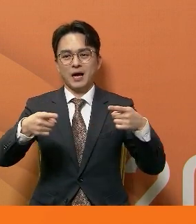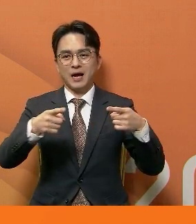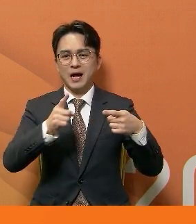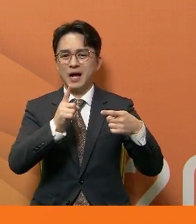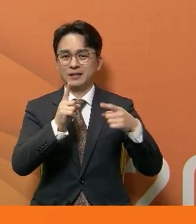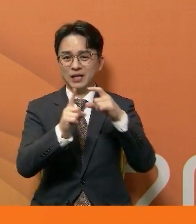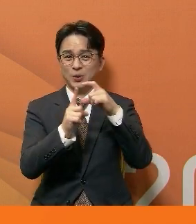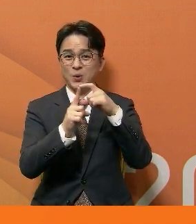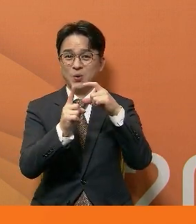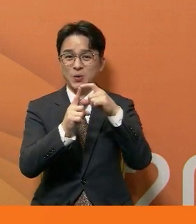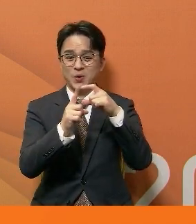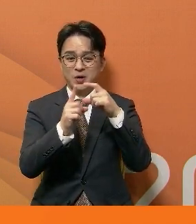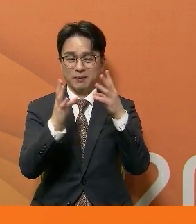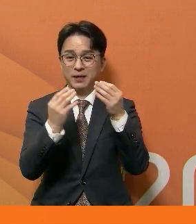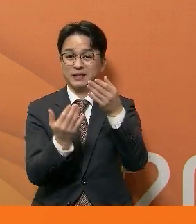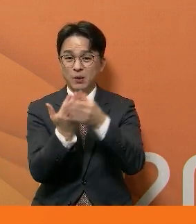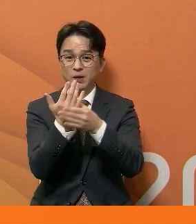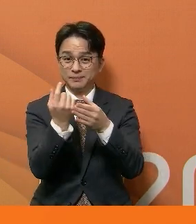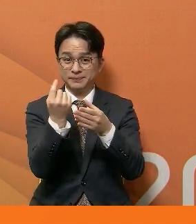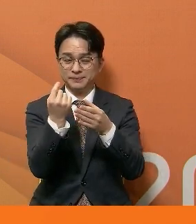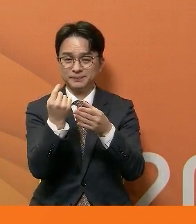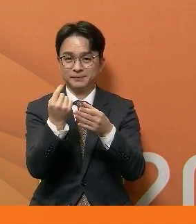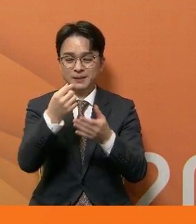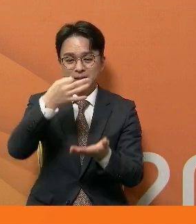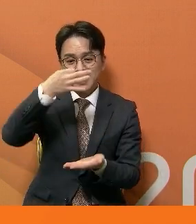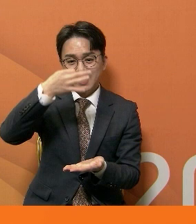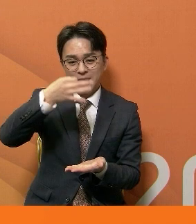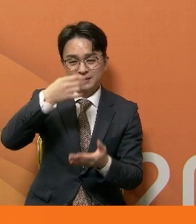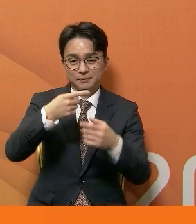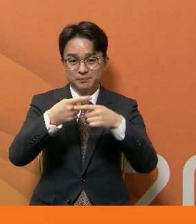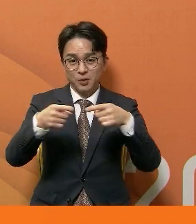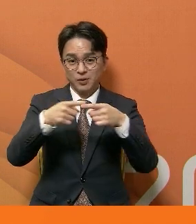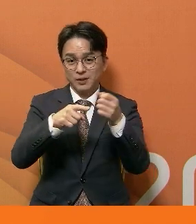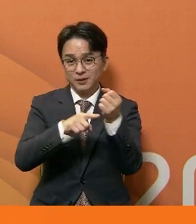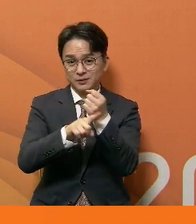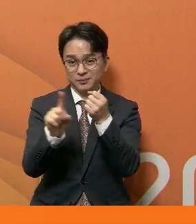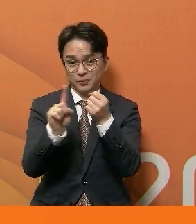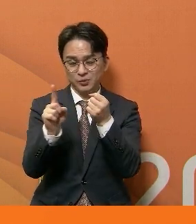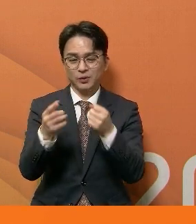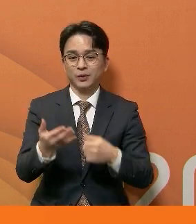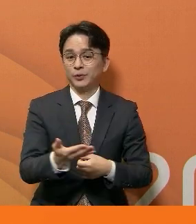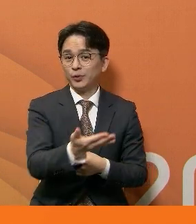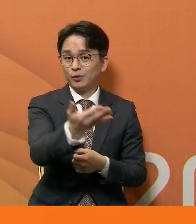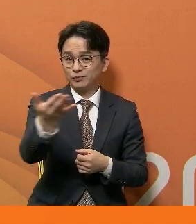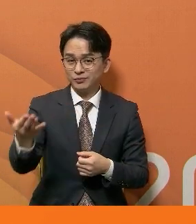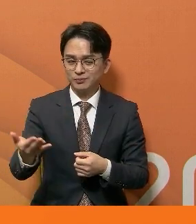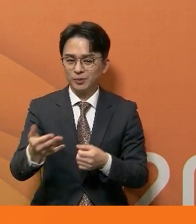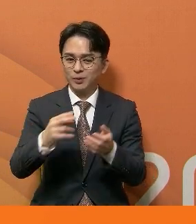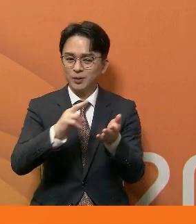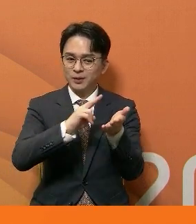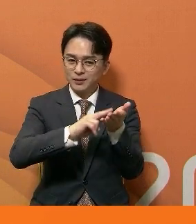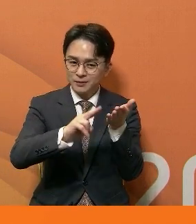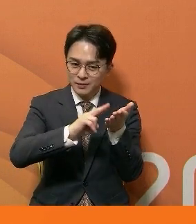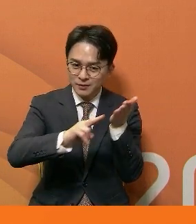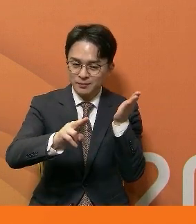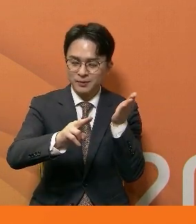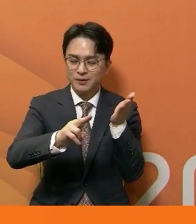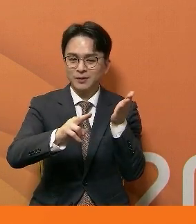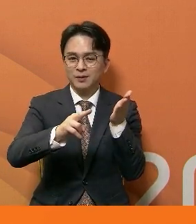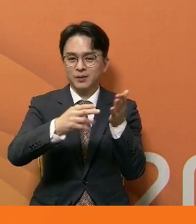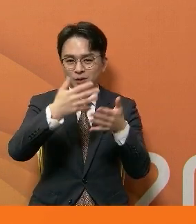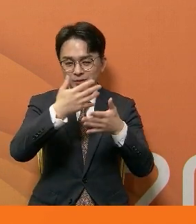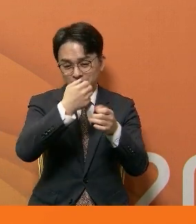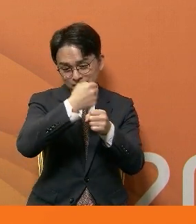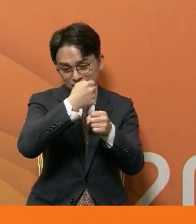계속 나올 겁니다 가치 평가는 그 지금 여기 계시는 여러분들이 만드시는 그 컨텐츠의 가치를 평가를